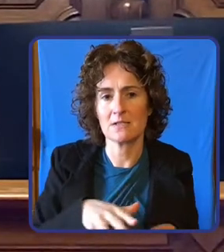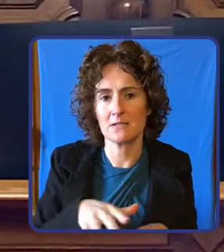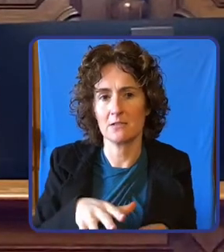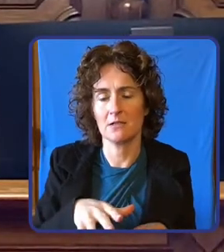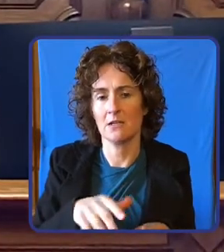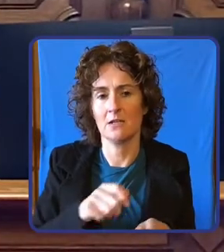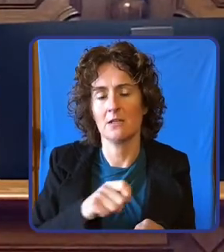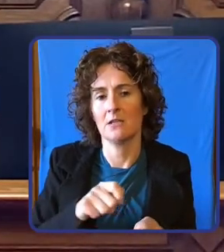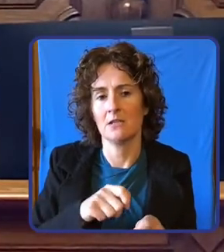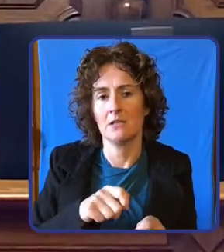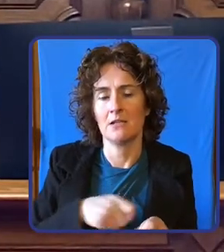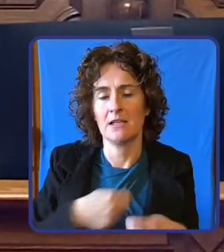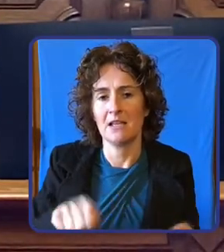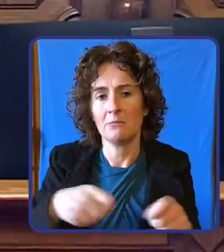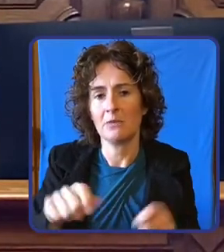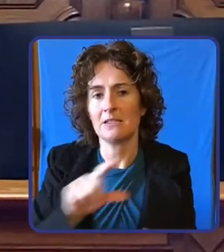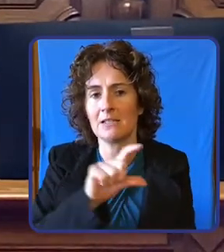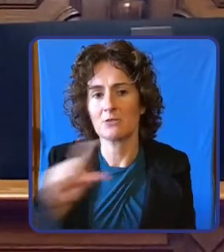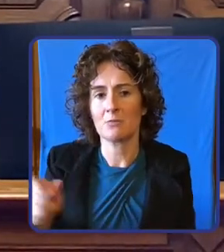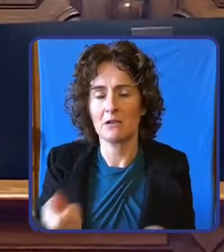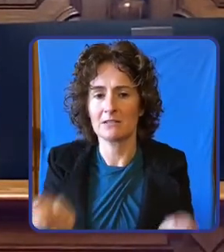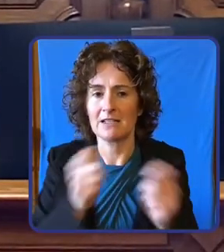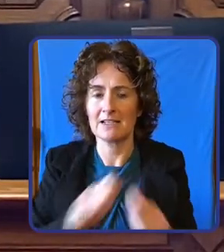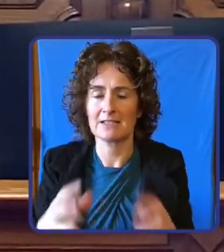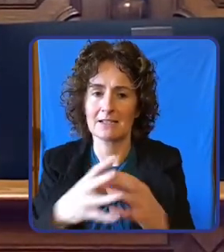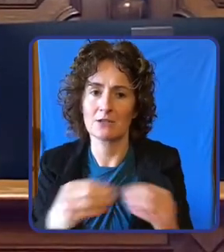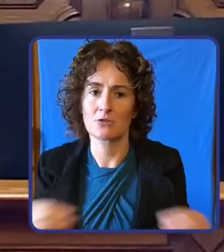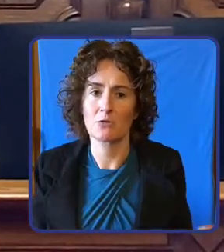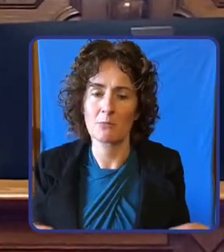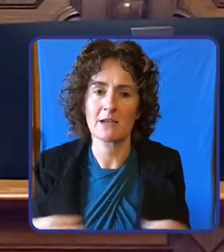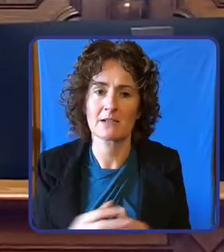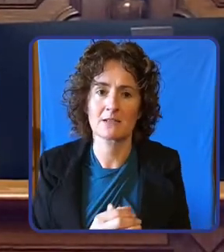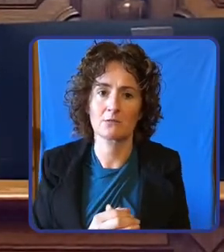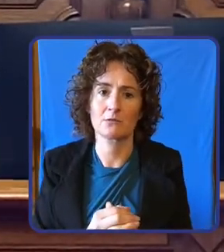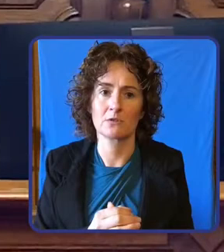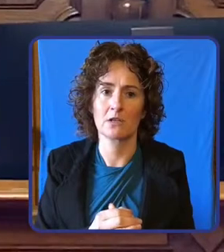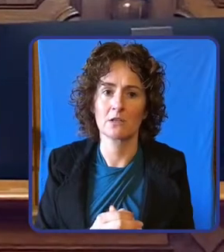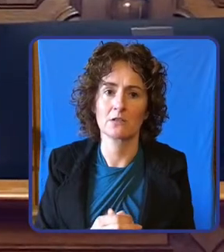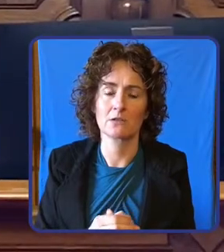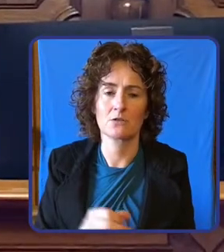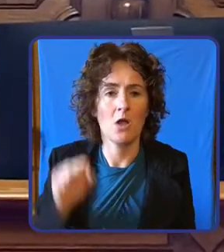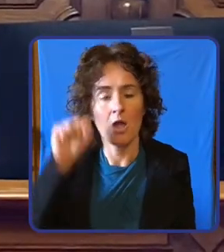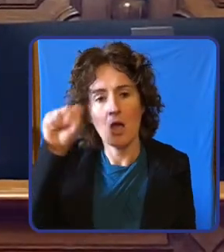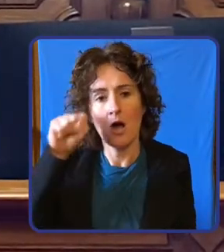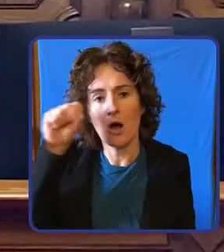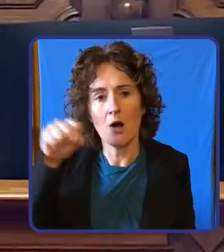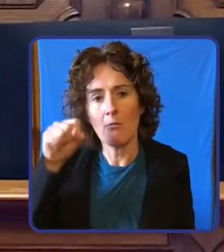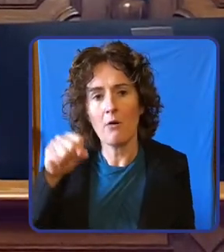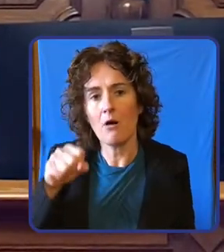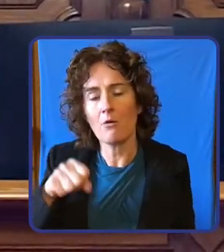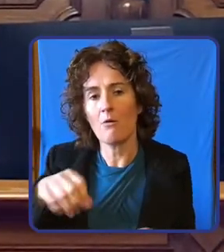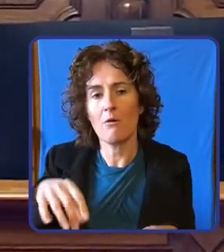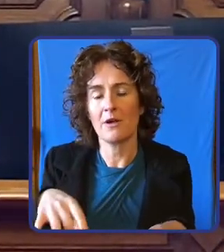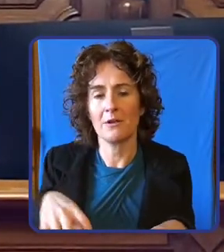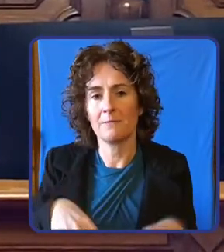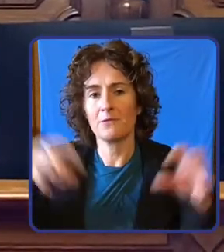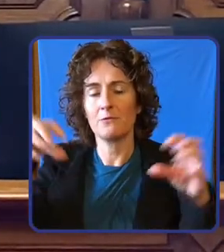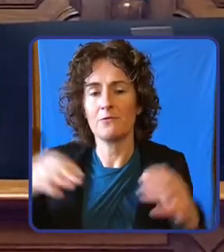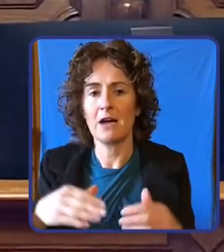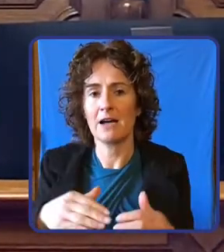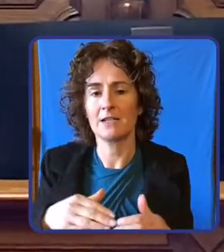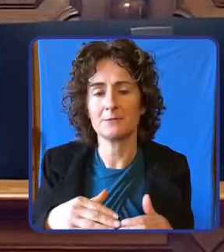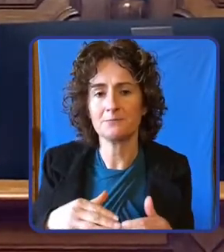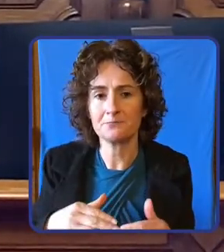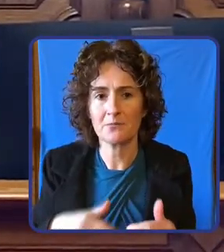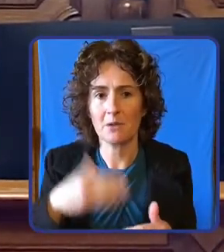a mentőállomás másodiknak, de ugye tipikusan a Bagolyvár melletti körforgalom. Azon tud enyhíteni a Tóth Malom utca megépítése, a